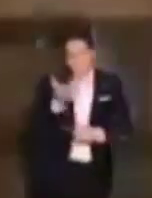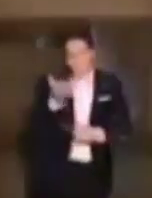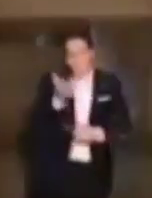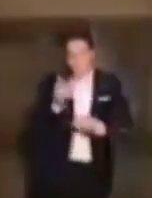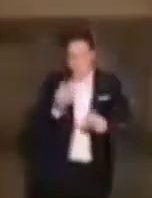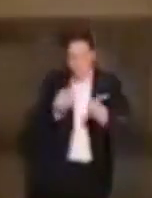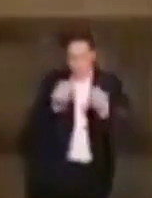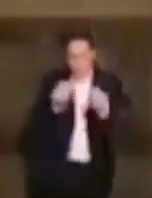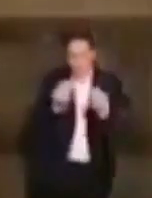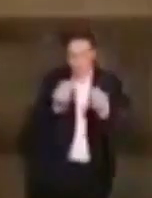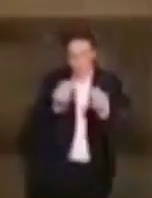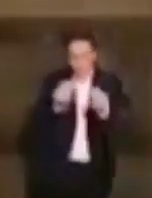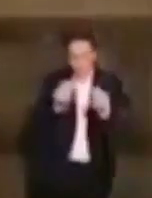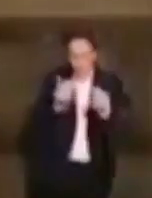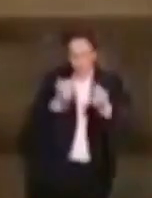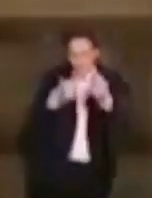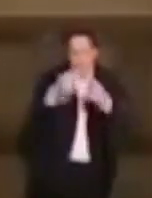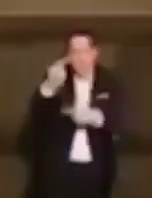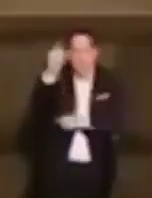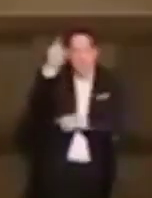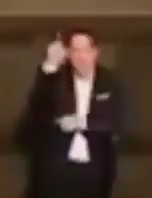کنید.